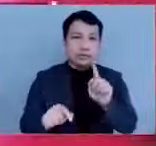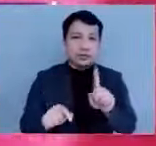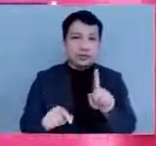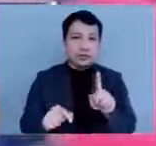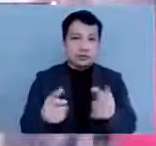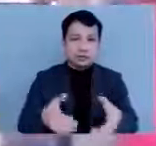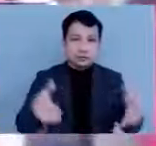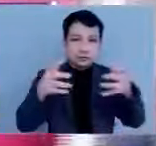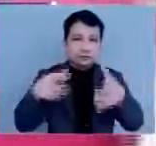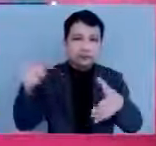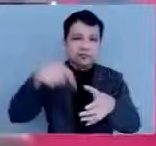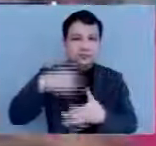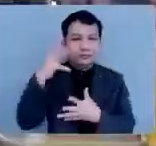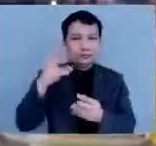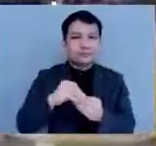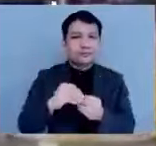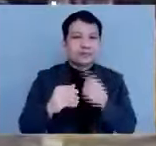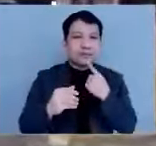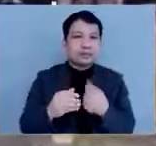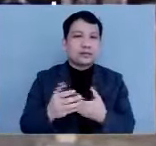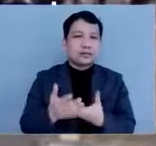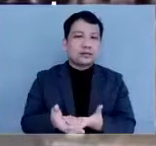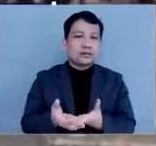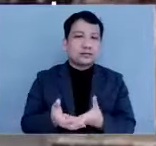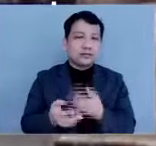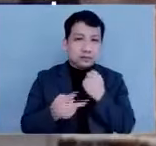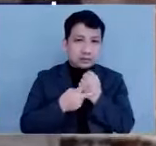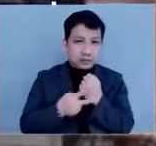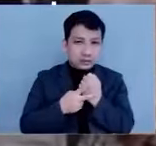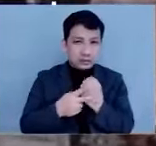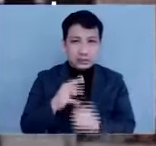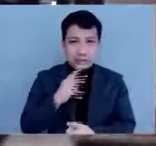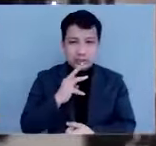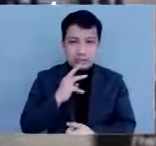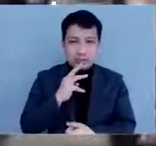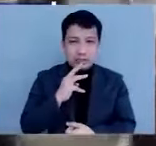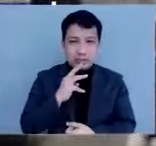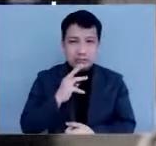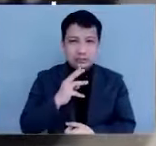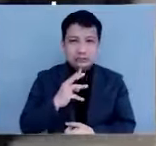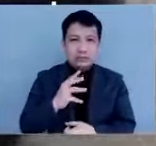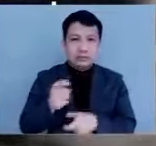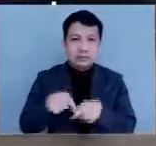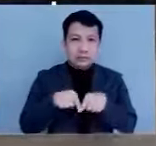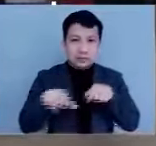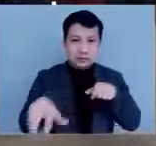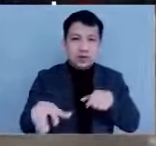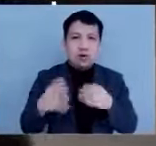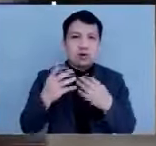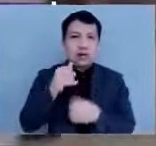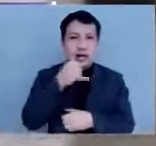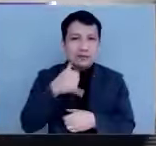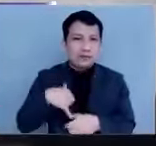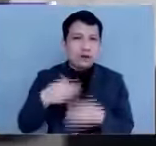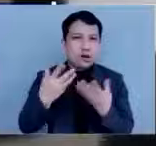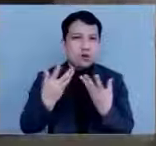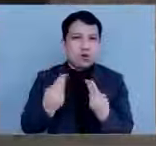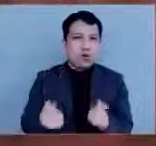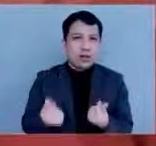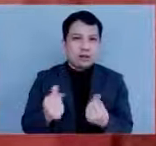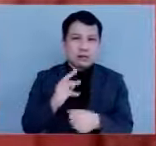utility employee ng paliparan para mag-igib ng tubig mula sa fire truck. Kahapon pa raw kasi walang supply ng tubig sa Terminal